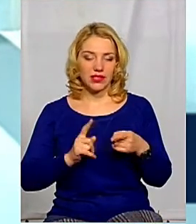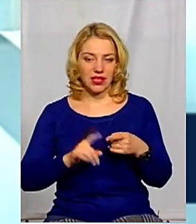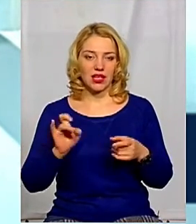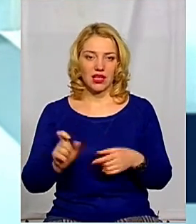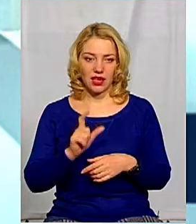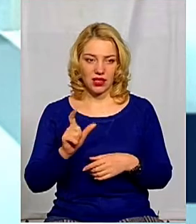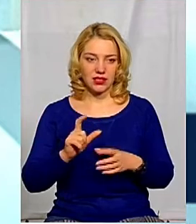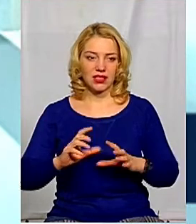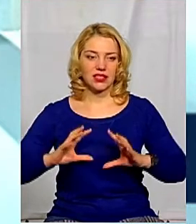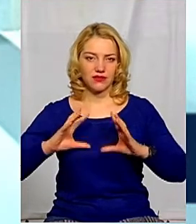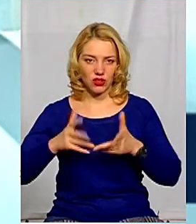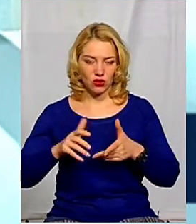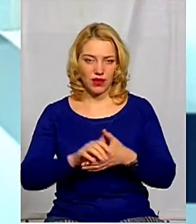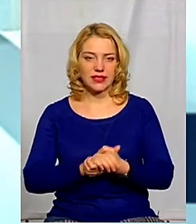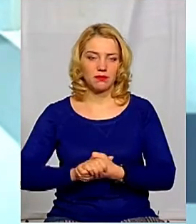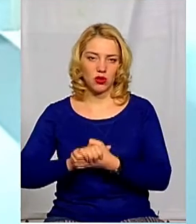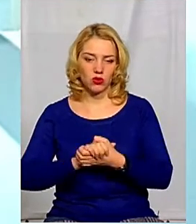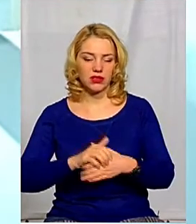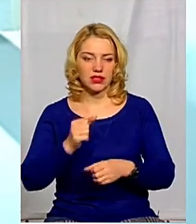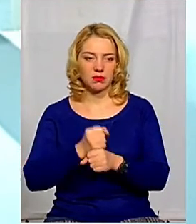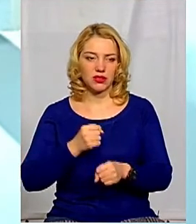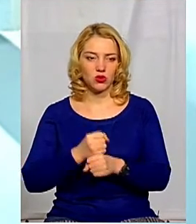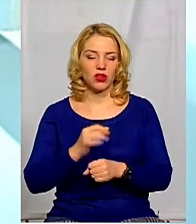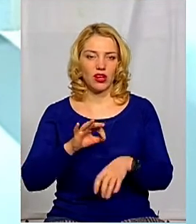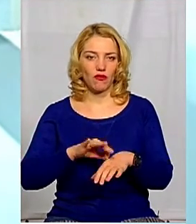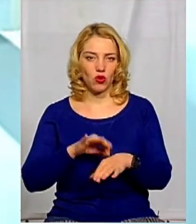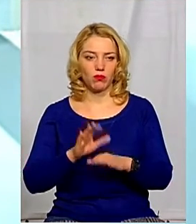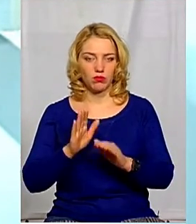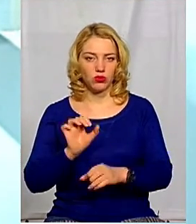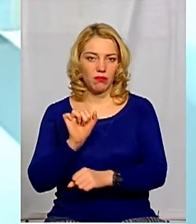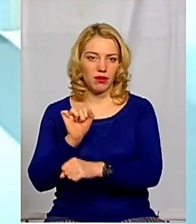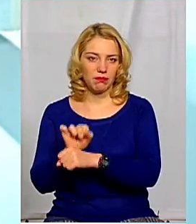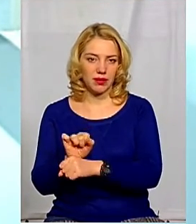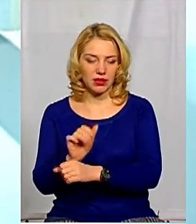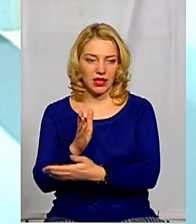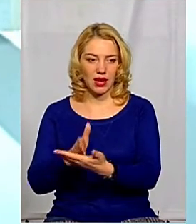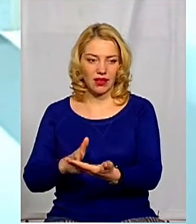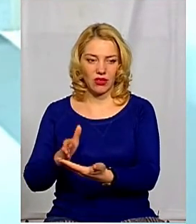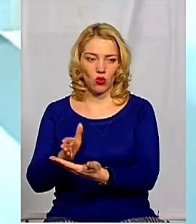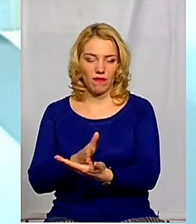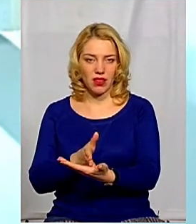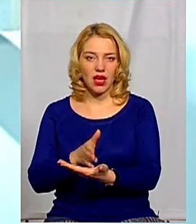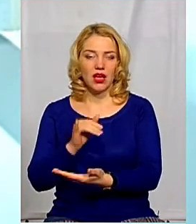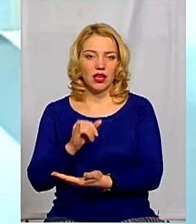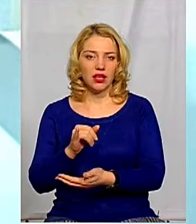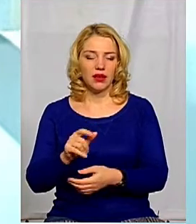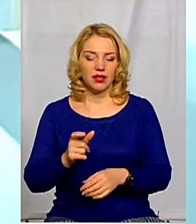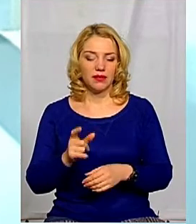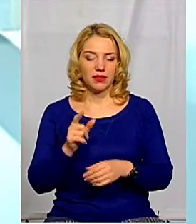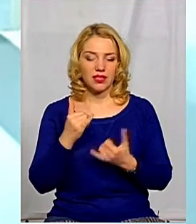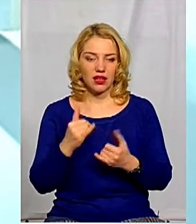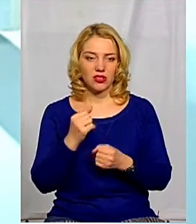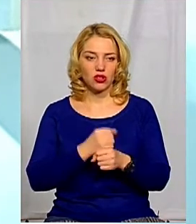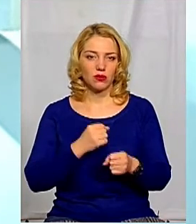раз світова спільнота спрацює, і хвороба буде припинена, ліквідована. Тим більше зараз